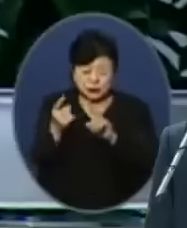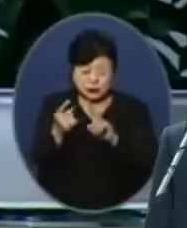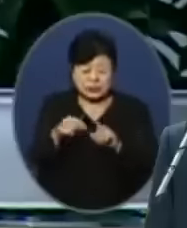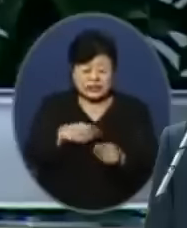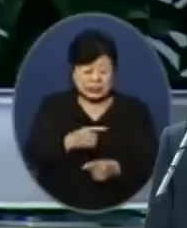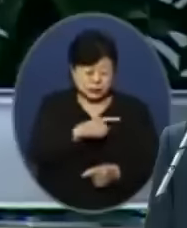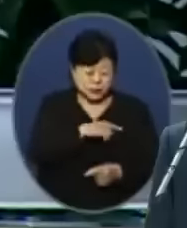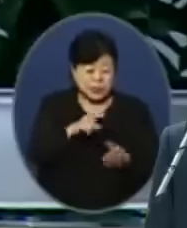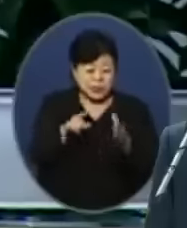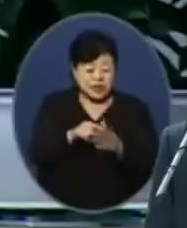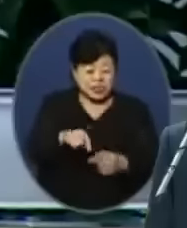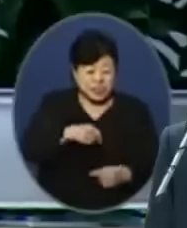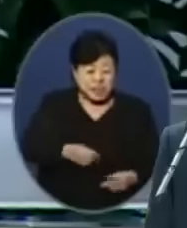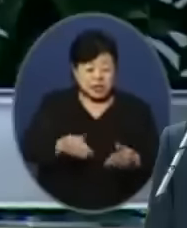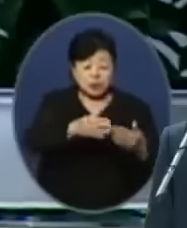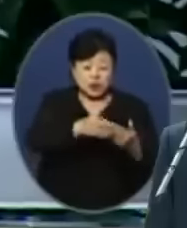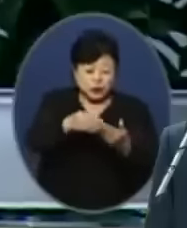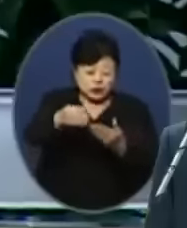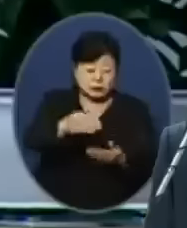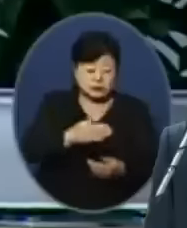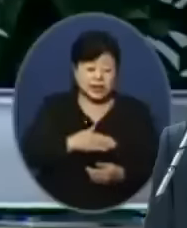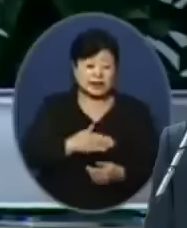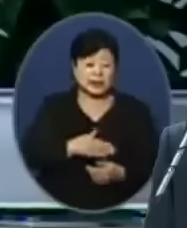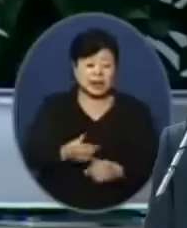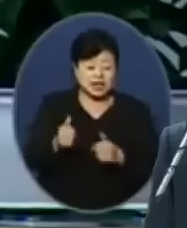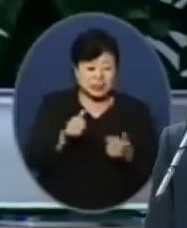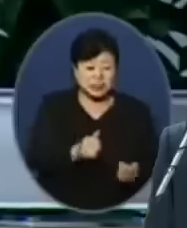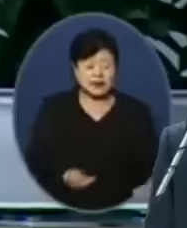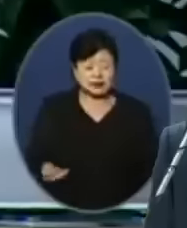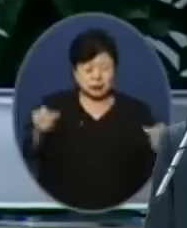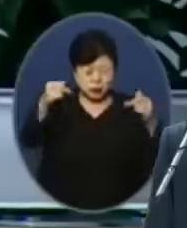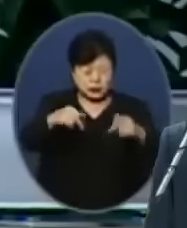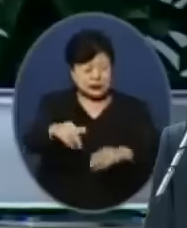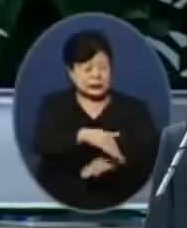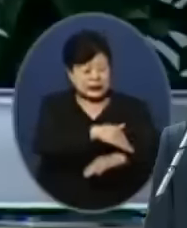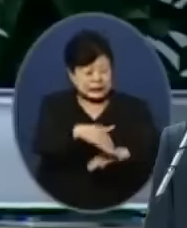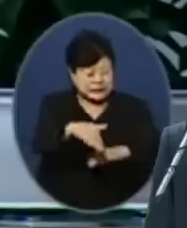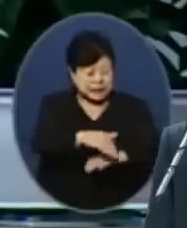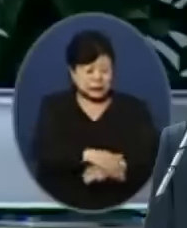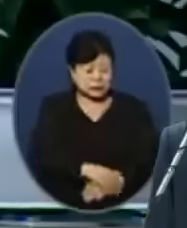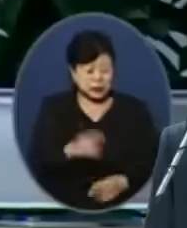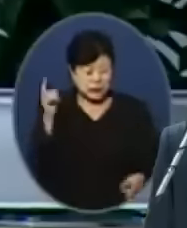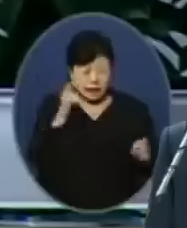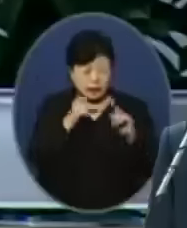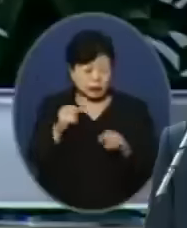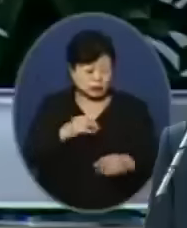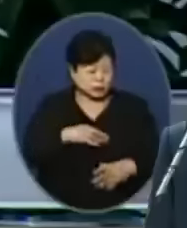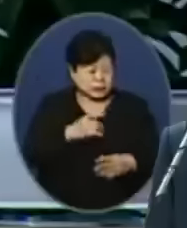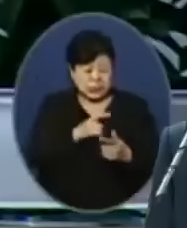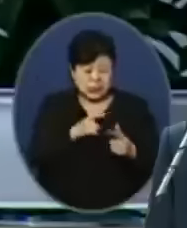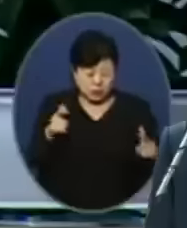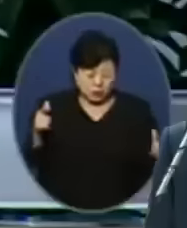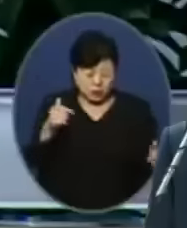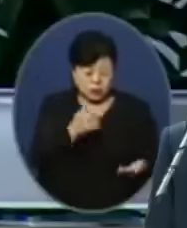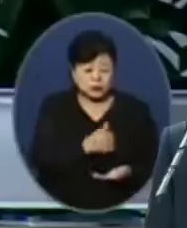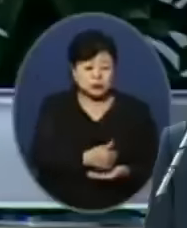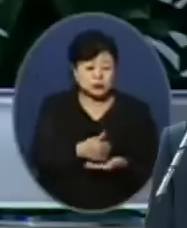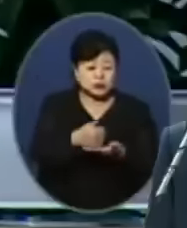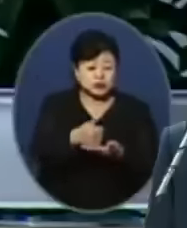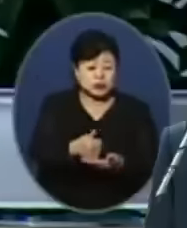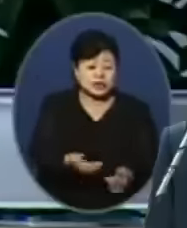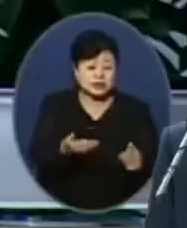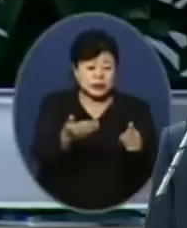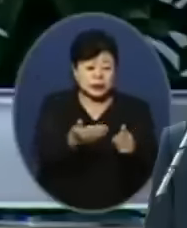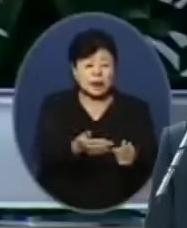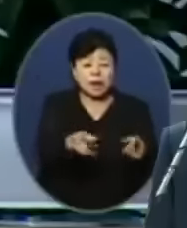자기 이름을 위하여 의의 길로 인도하신도다. 내가 사망의 골짜기를 다닐지라도 해를 두려워하지 않을 것은